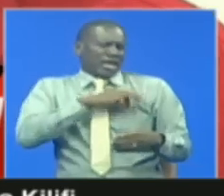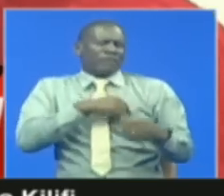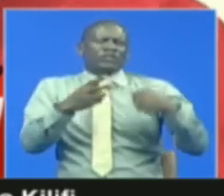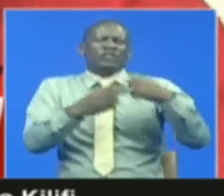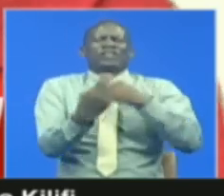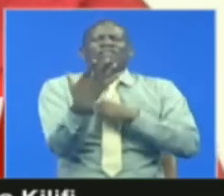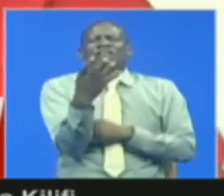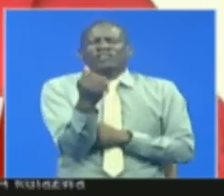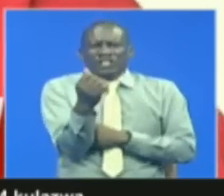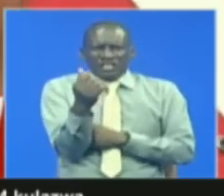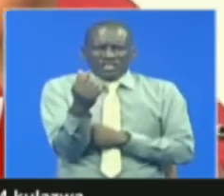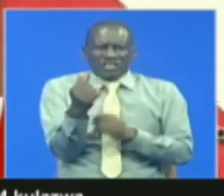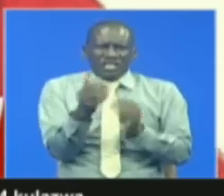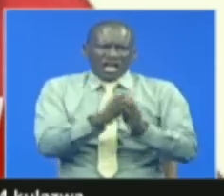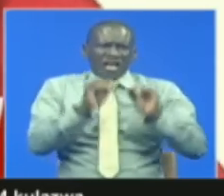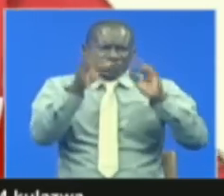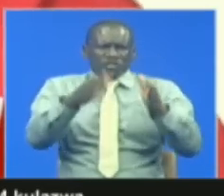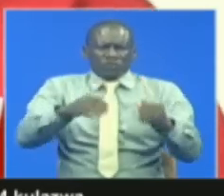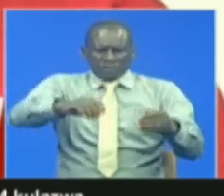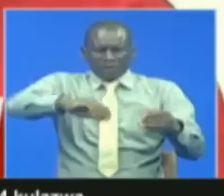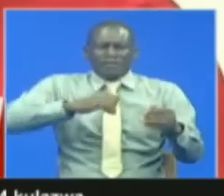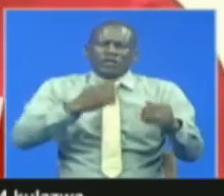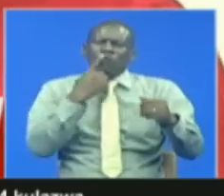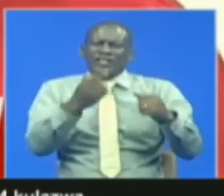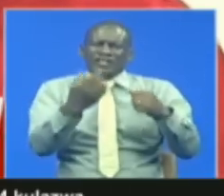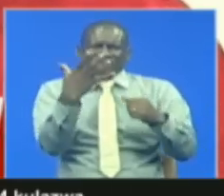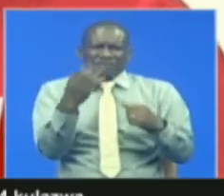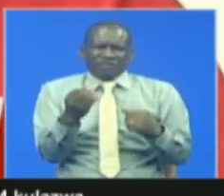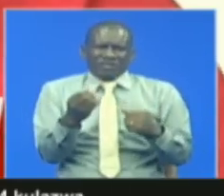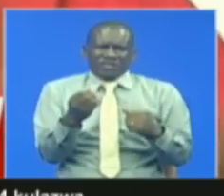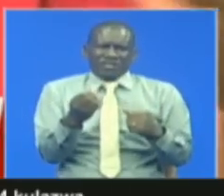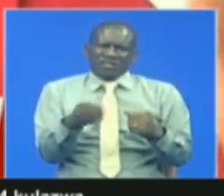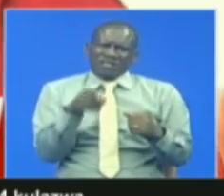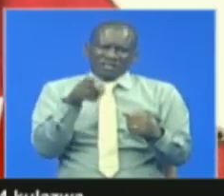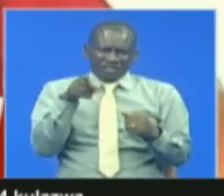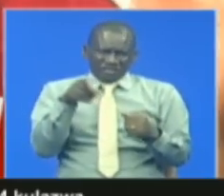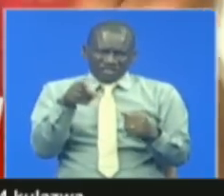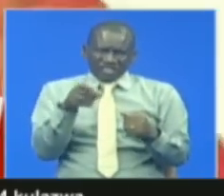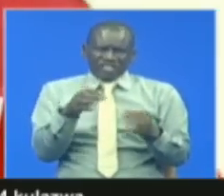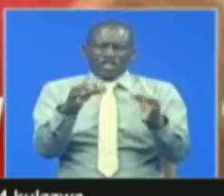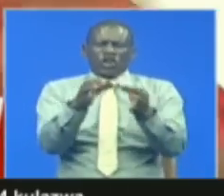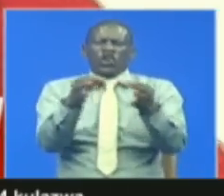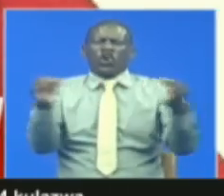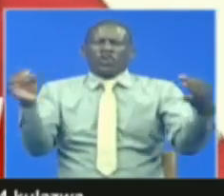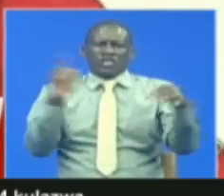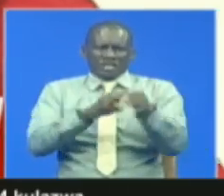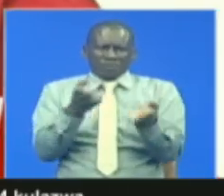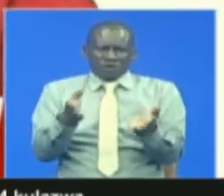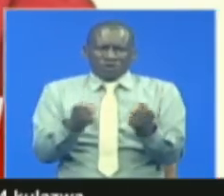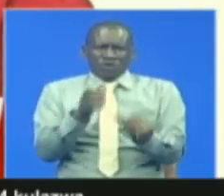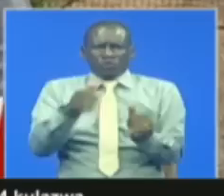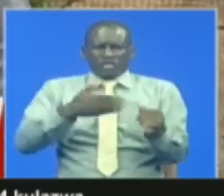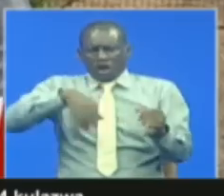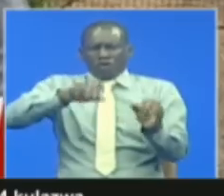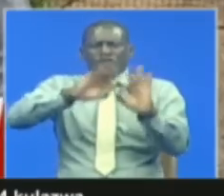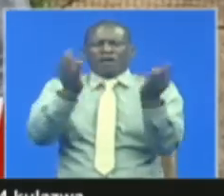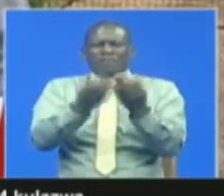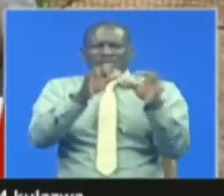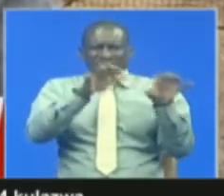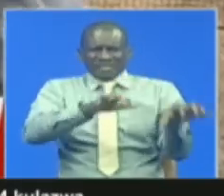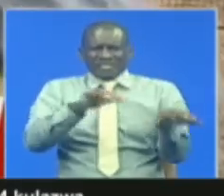kwa mchezaji na kochi 150. Hiyo ni accumulation ya muda mrefu sana ambao family zetu zilisafa. When